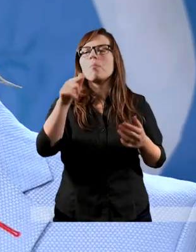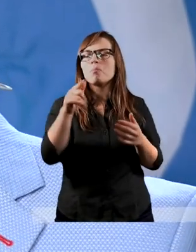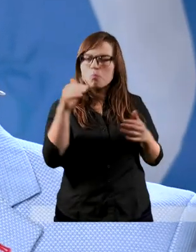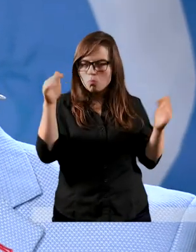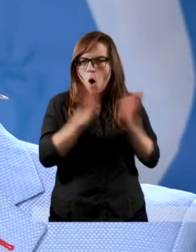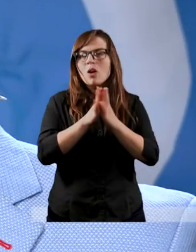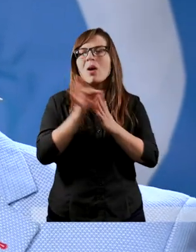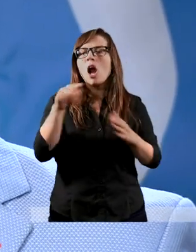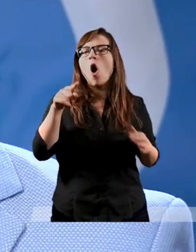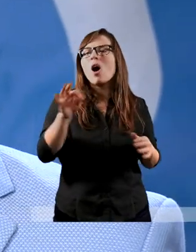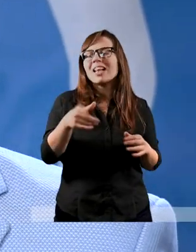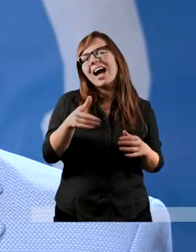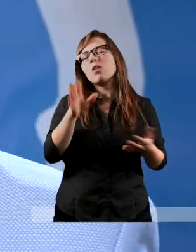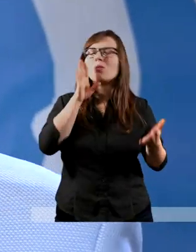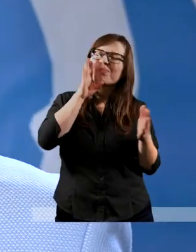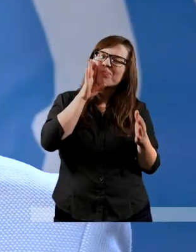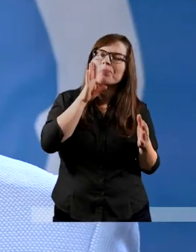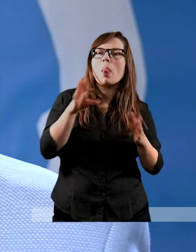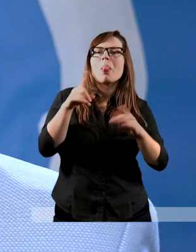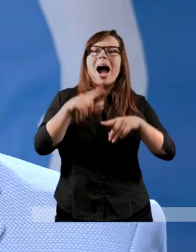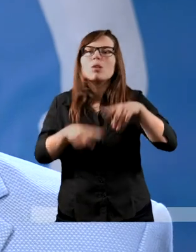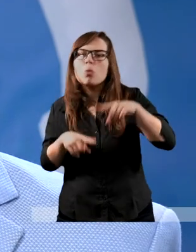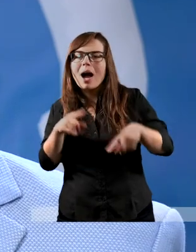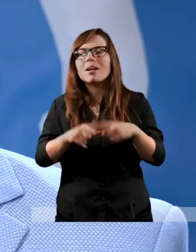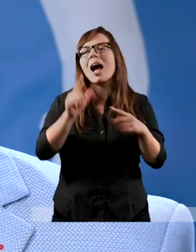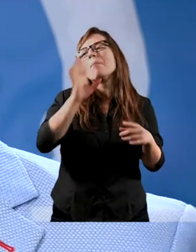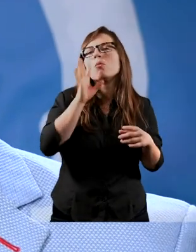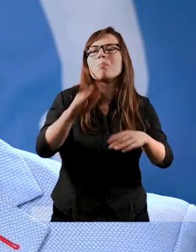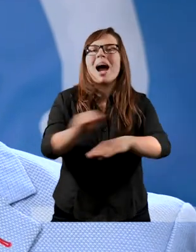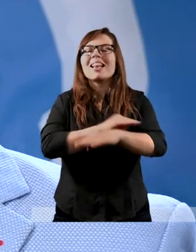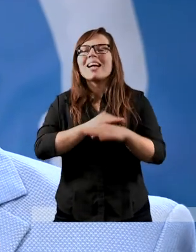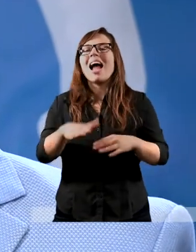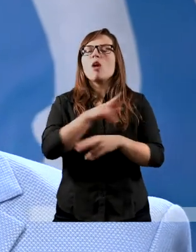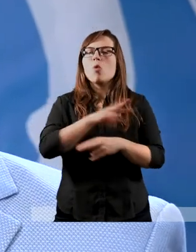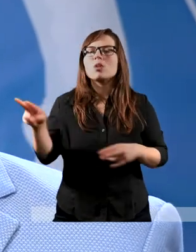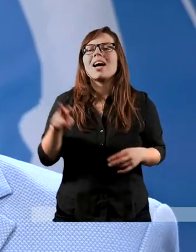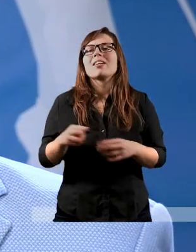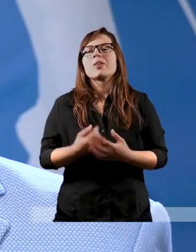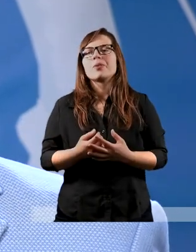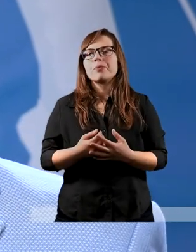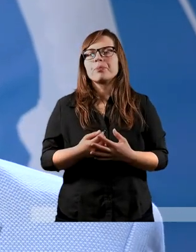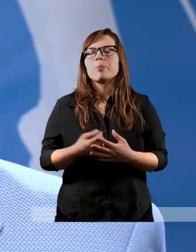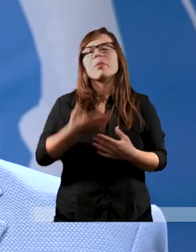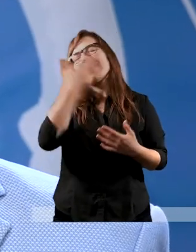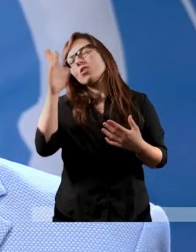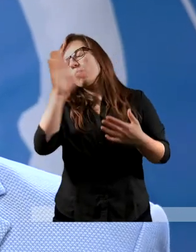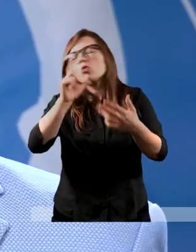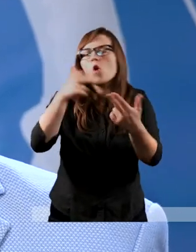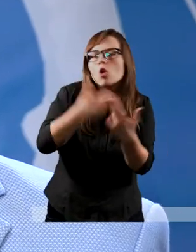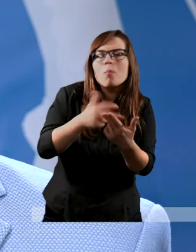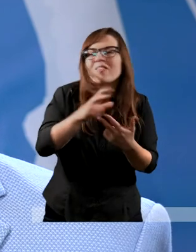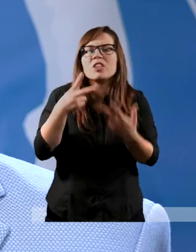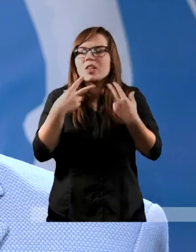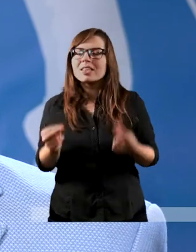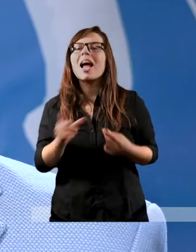modliłeś się o taką niby naturalną, ale z drugiej strony materialną dosyć rzecz. Nie wiem, czy Bóg tobie odpowiedział, czy nie. To jest